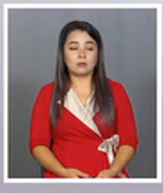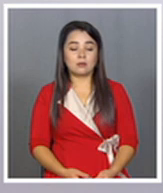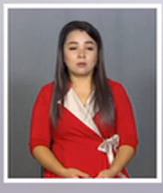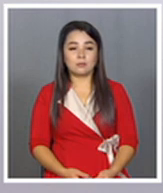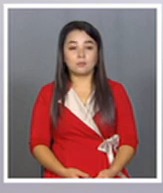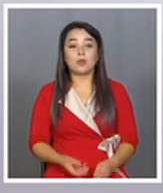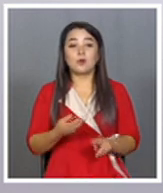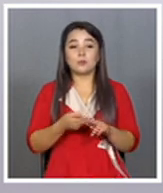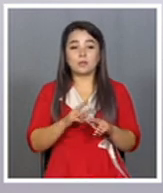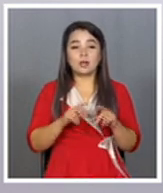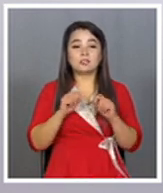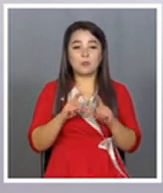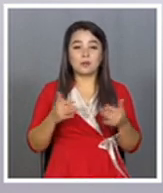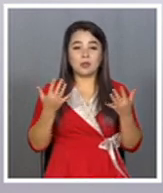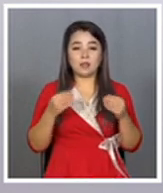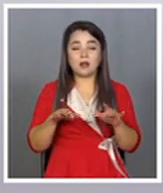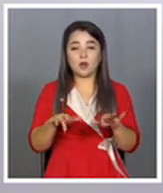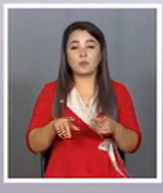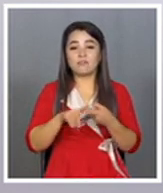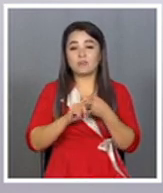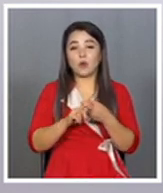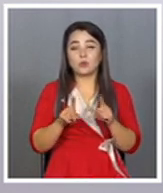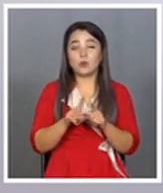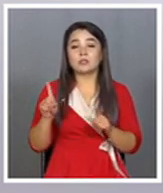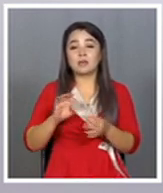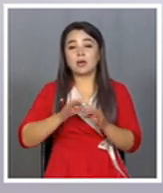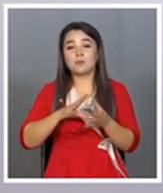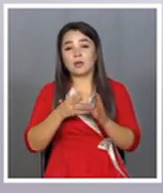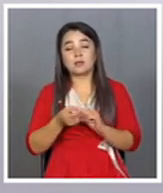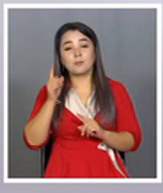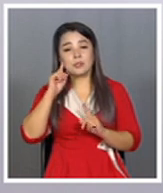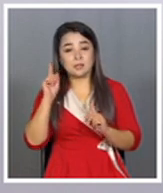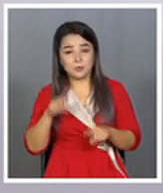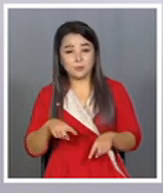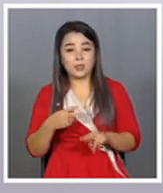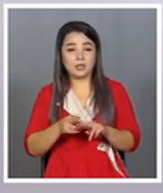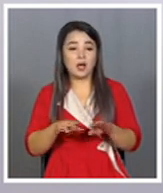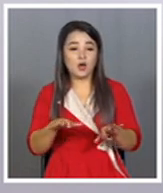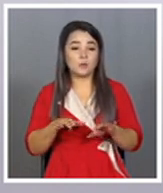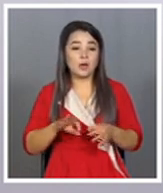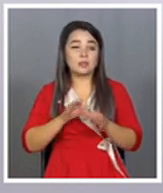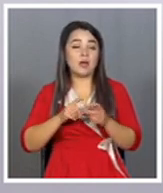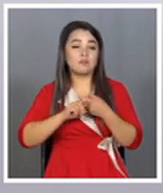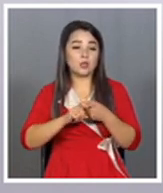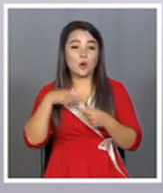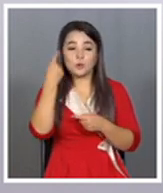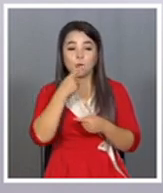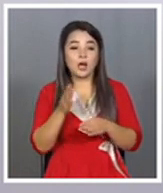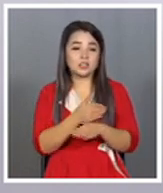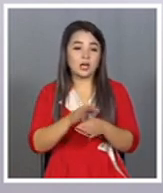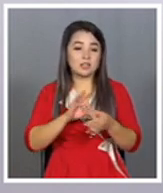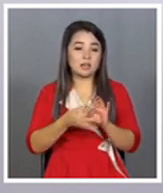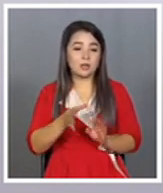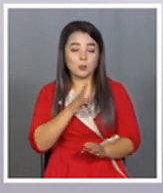Сонымен бүгінгі сабақта компьютерлік вирустардың не екенін білдік. Компьютерлік вирустардың түрлерін